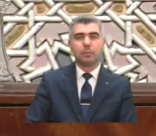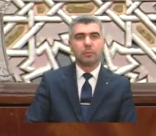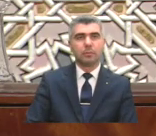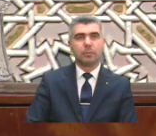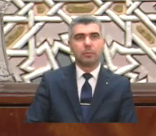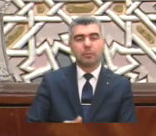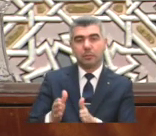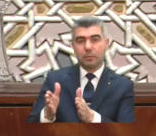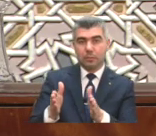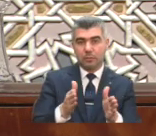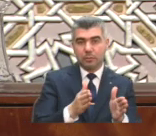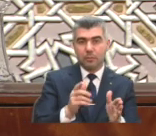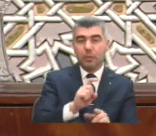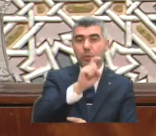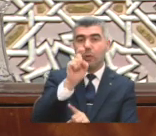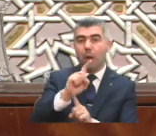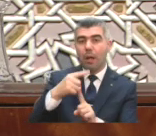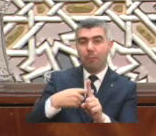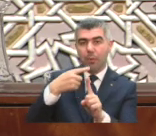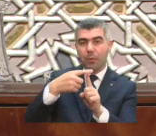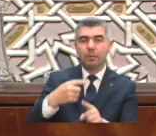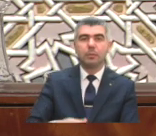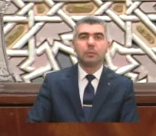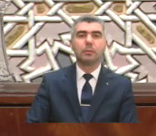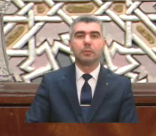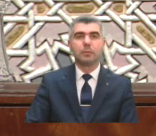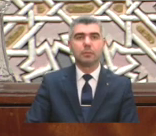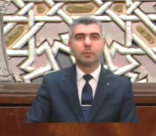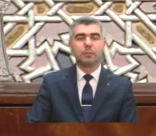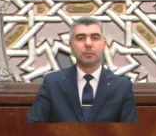المحترمة. هل من تعقيب إضافي؟